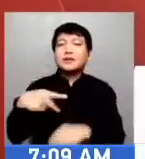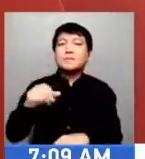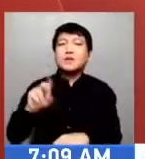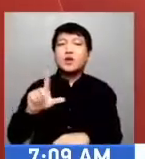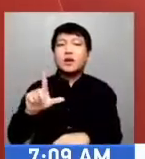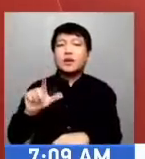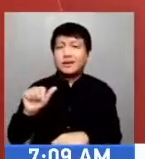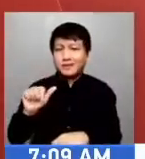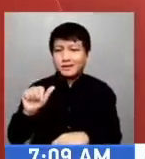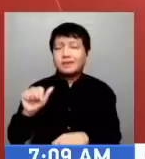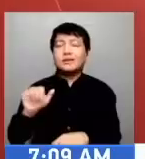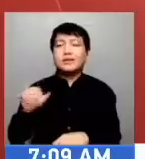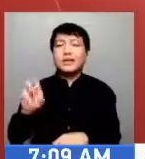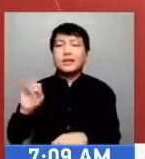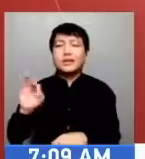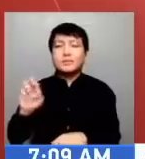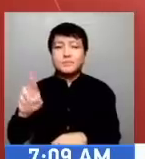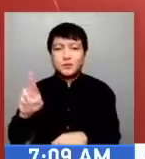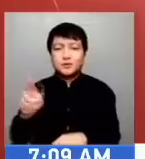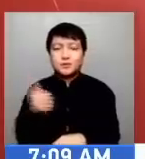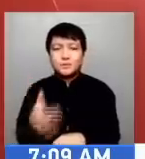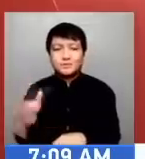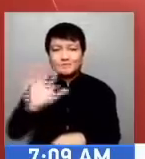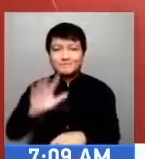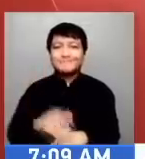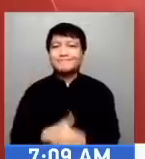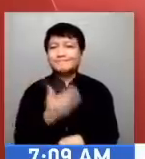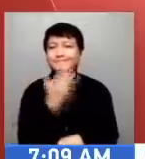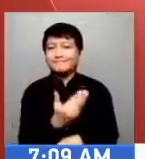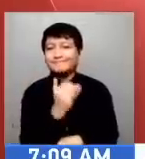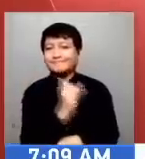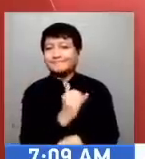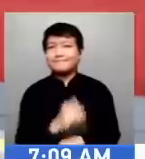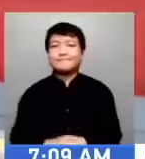Maganda umaga po sa inyo. Thank you po, thank you.